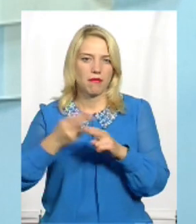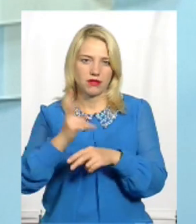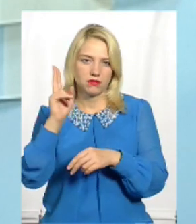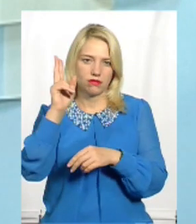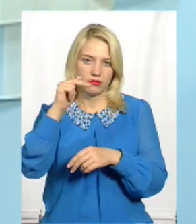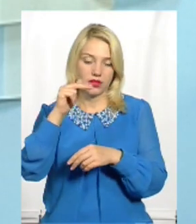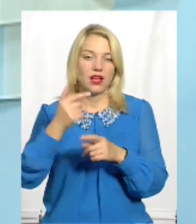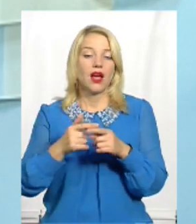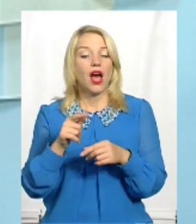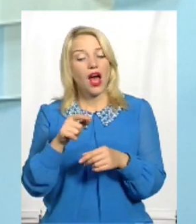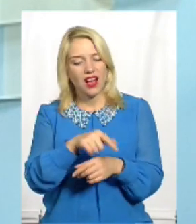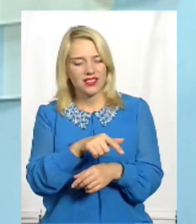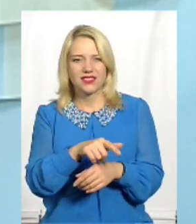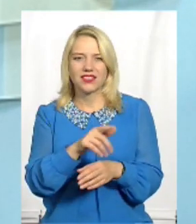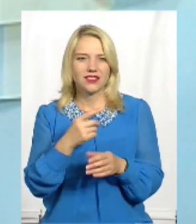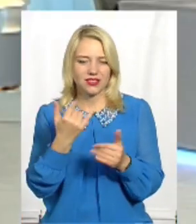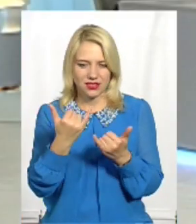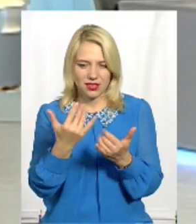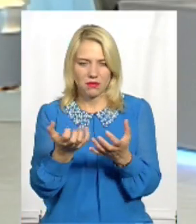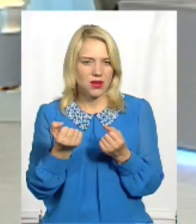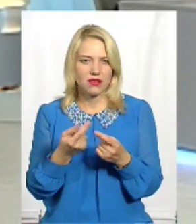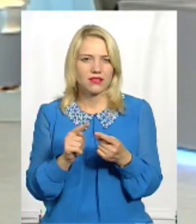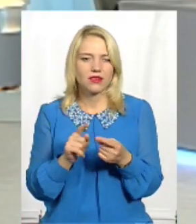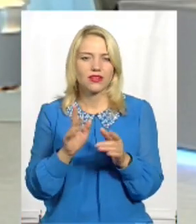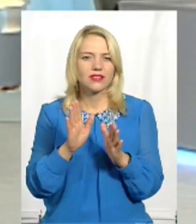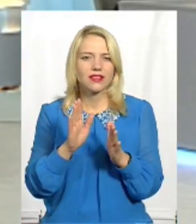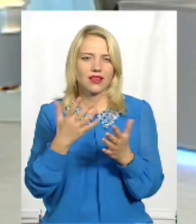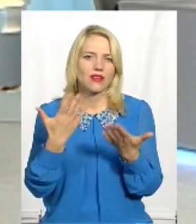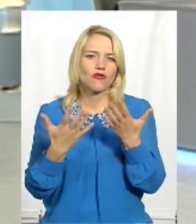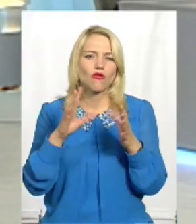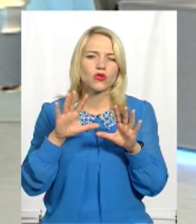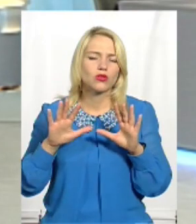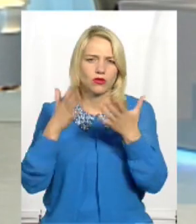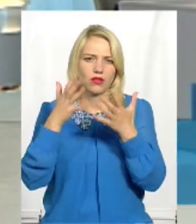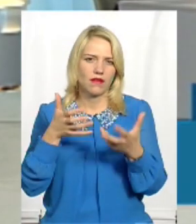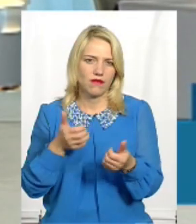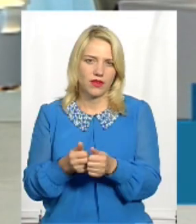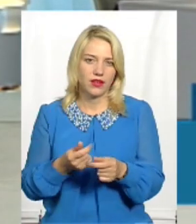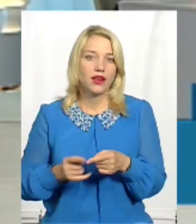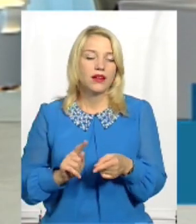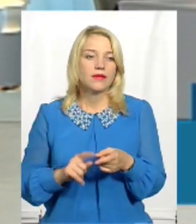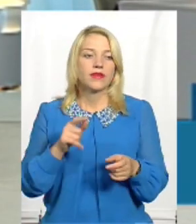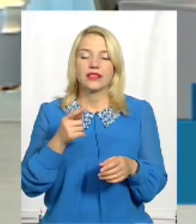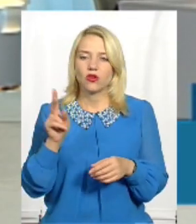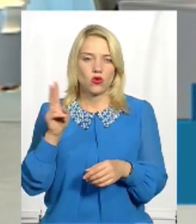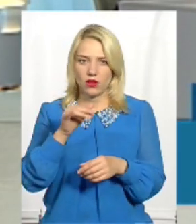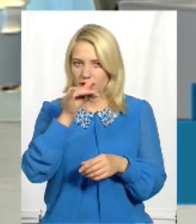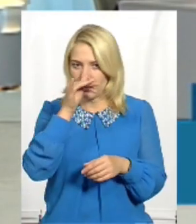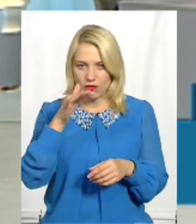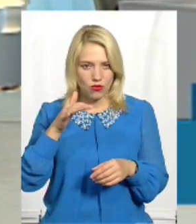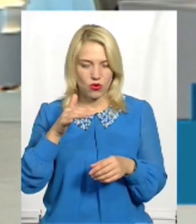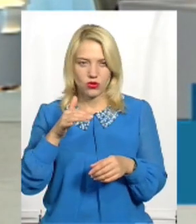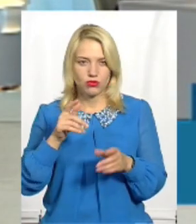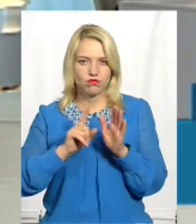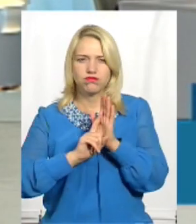об'їхати корку, аварію і так далі. Це дуже-дуже корисна, дуже зручна функція. Тобто ці тролейбуси, вони не можуть також робити? Чи все-таки